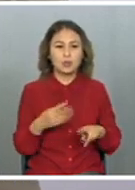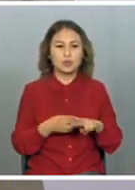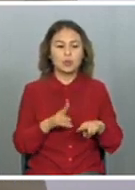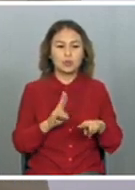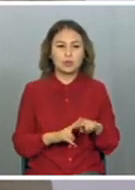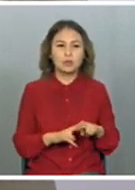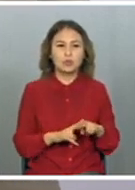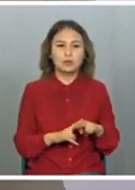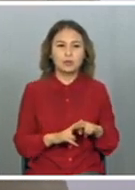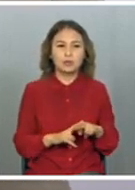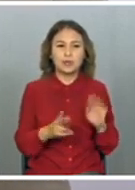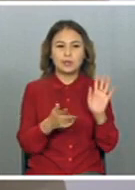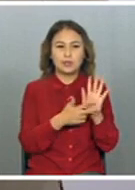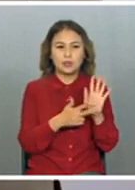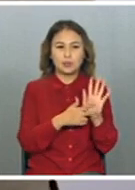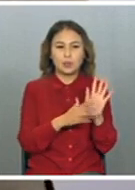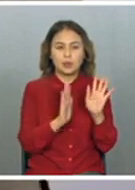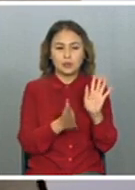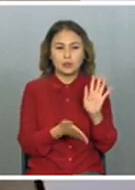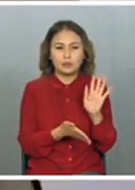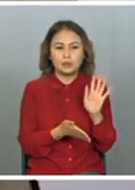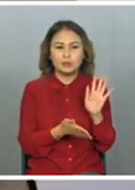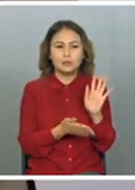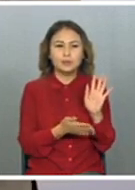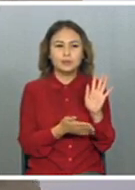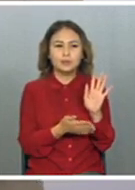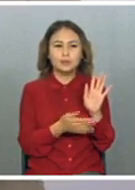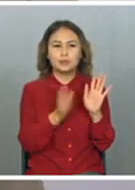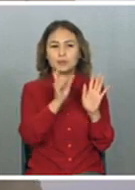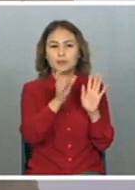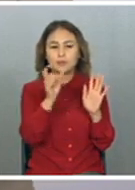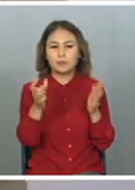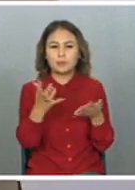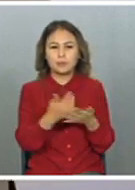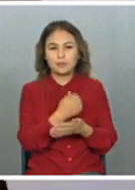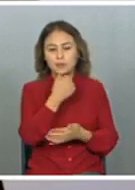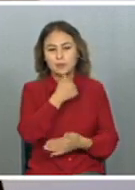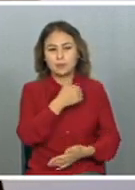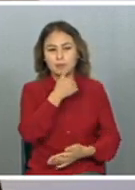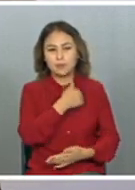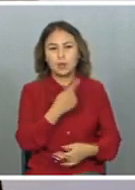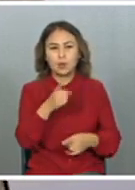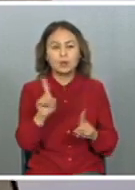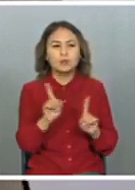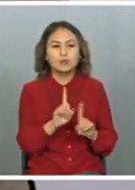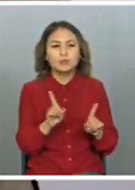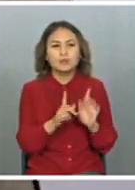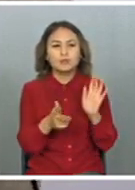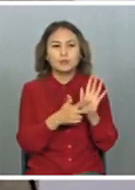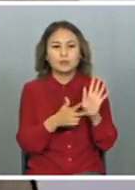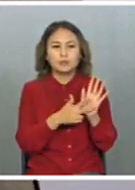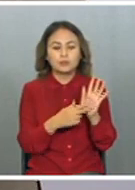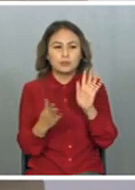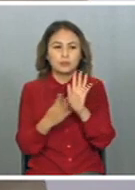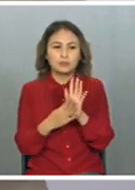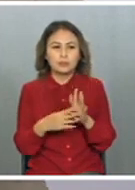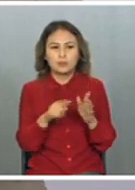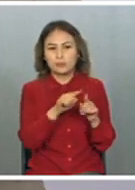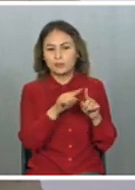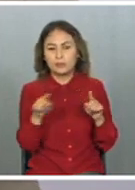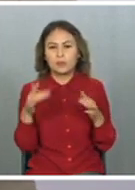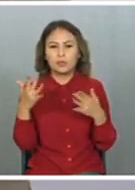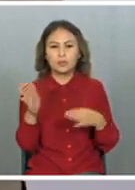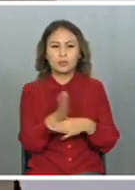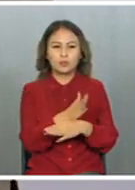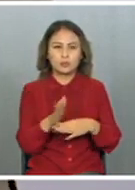бүтін бөлігі 8 болатынын біліп тұрмыз. Енді бөлшек бөлігін табайық. Ол үшін 8 бен 9'ың арасы неше бөлікке